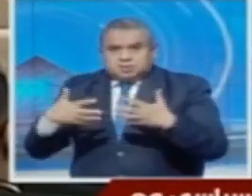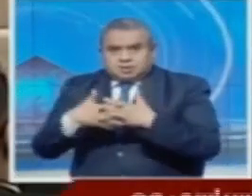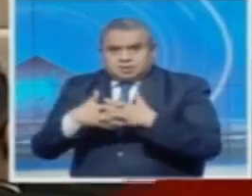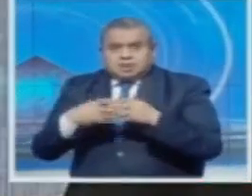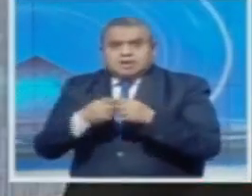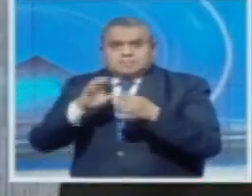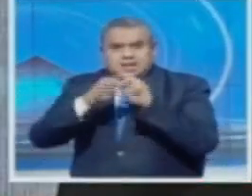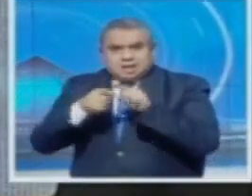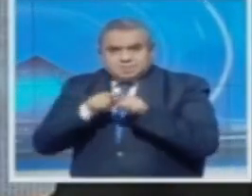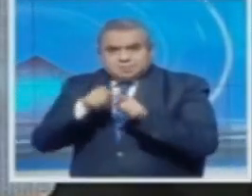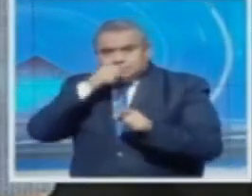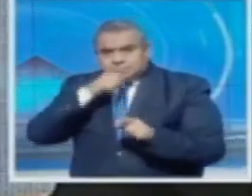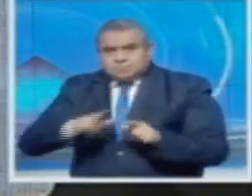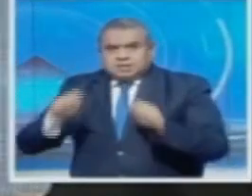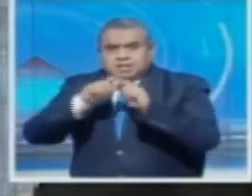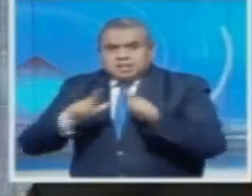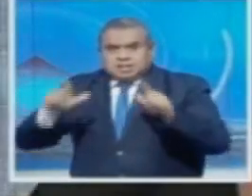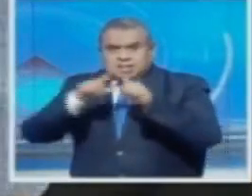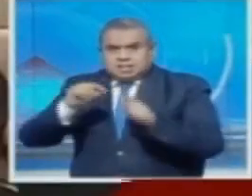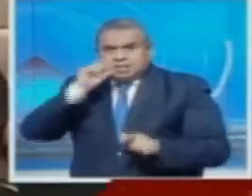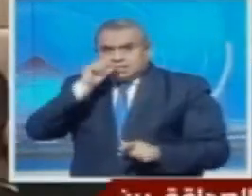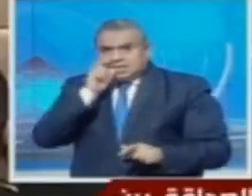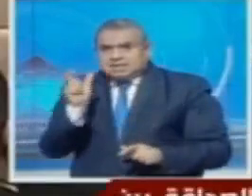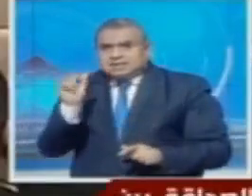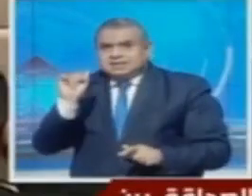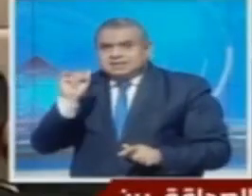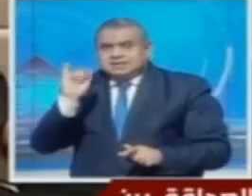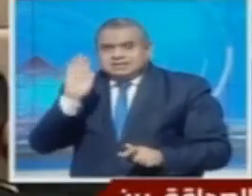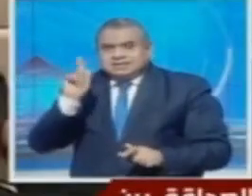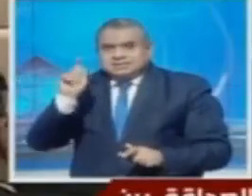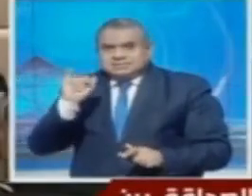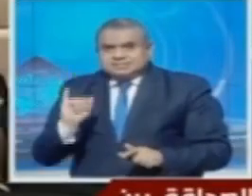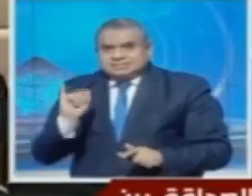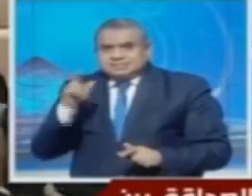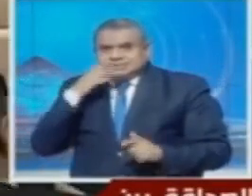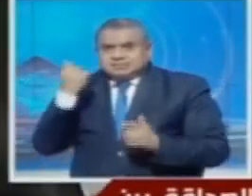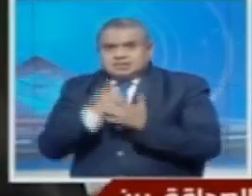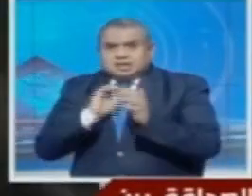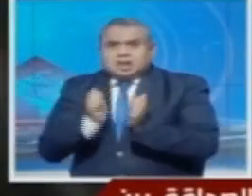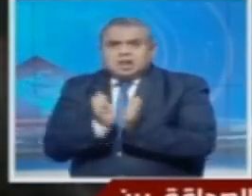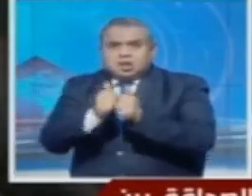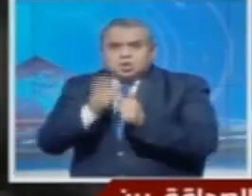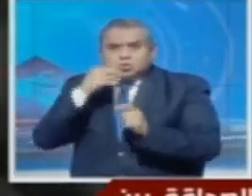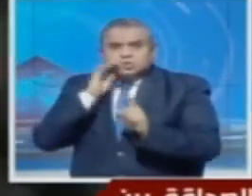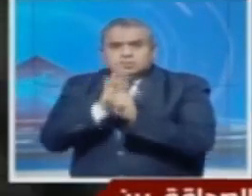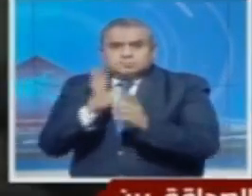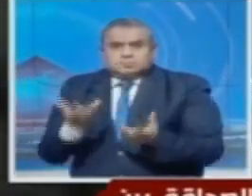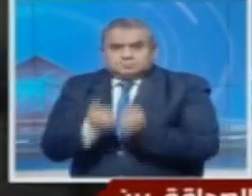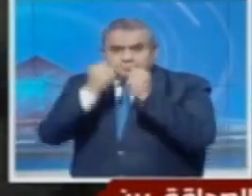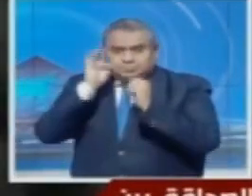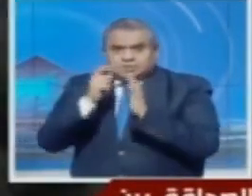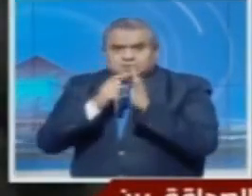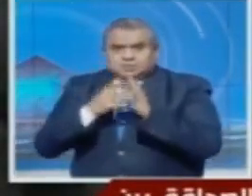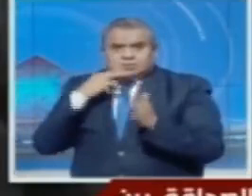المجتمعي قالت مقررة اللجنة الدكتورة نسرين البغدادي إن الأسرة هي السكن والأمان لأفرادها الذين